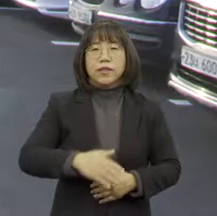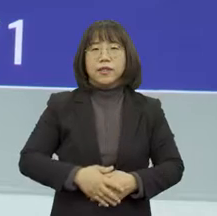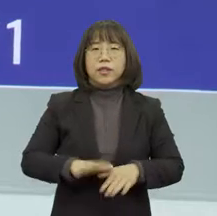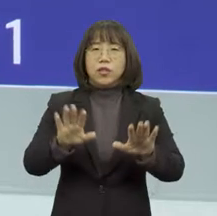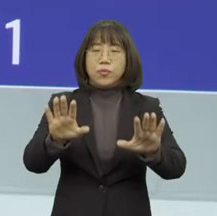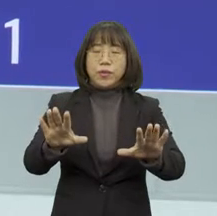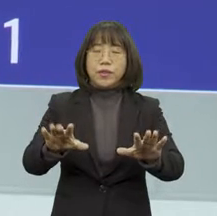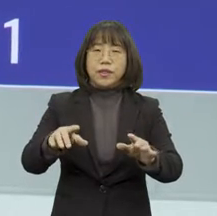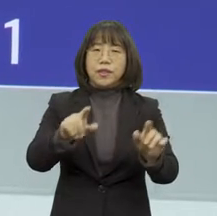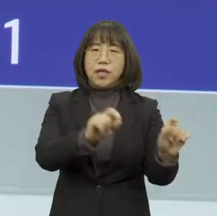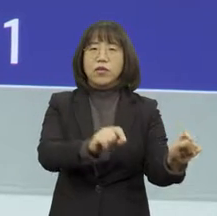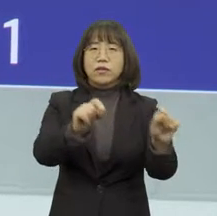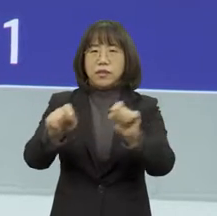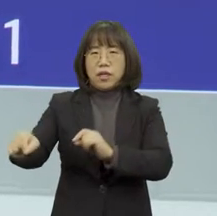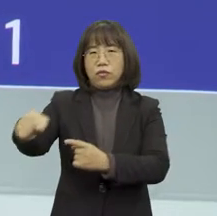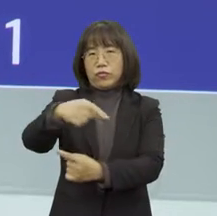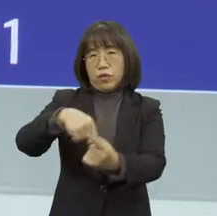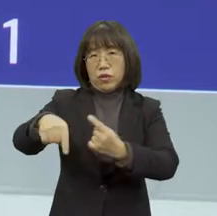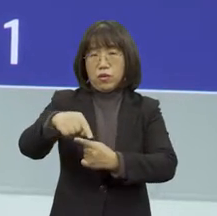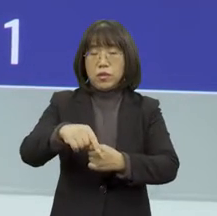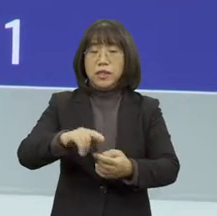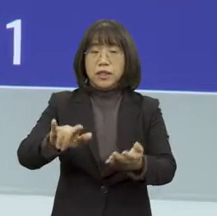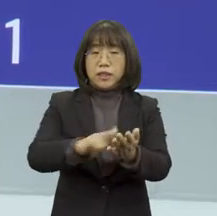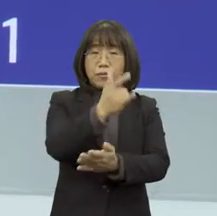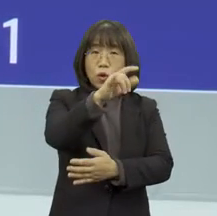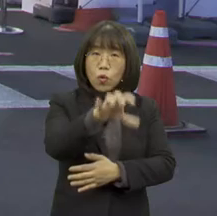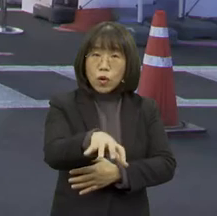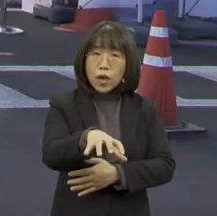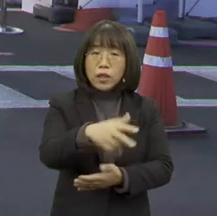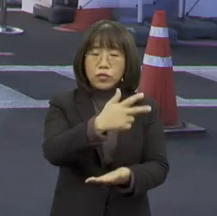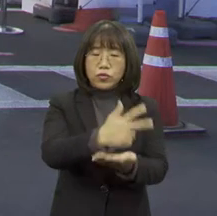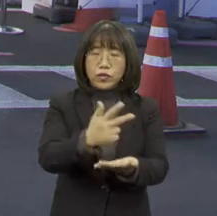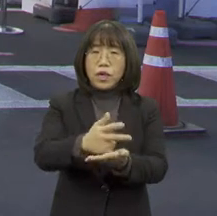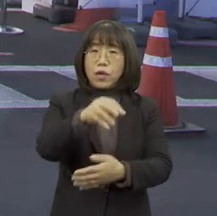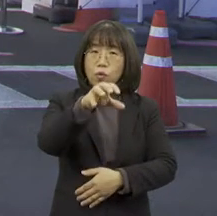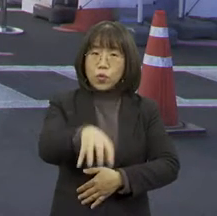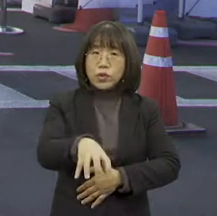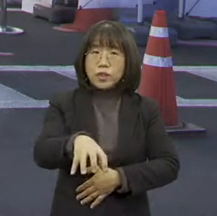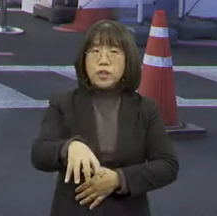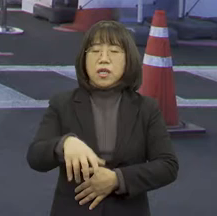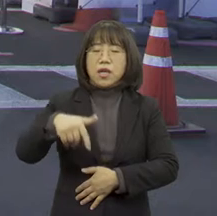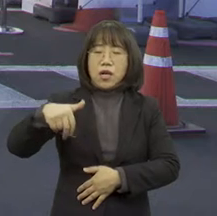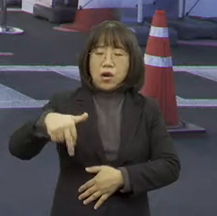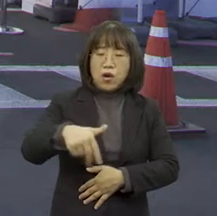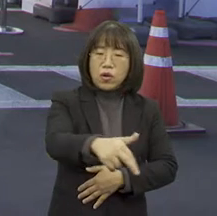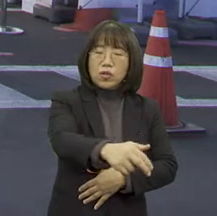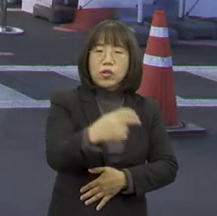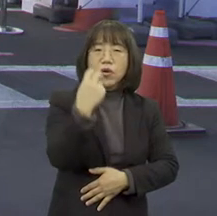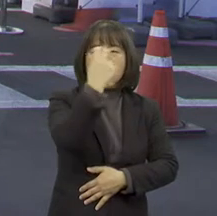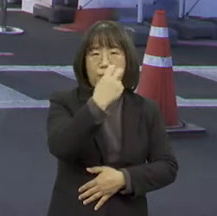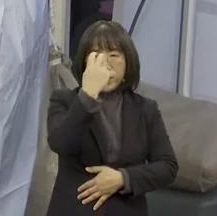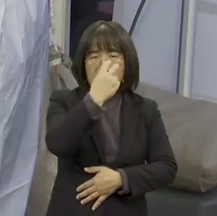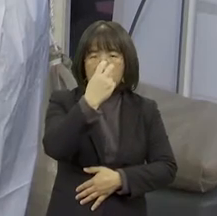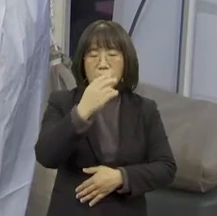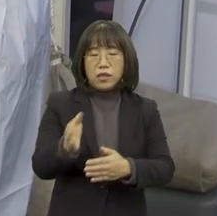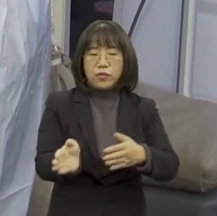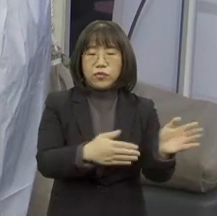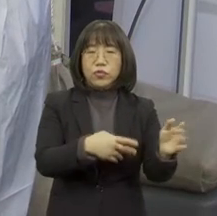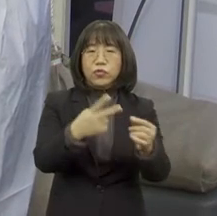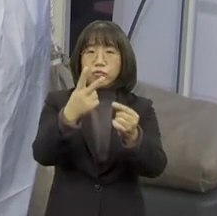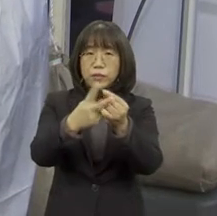17일까지 연장 운영 합니다 김포공항 국내선 주차장 검사 손은 워킹 수로 방식으로